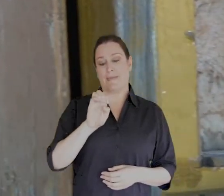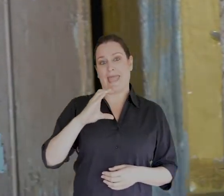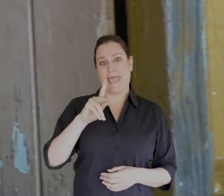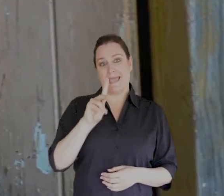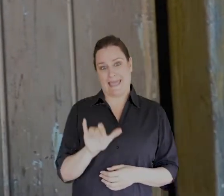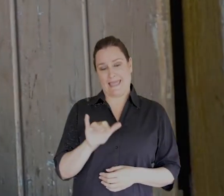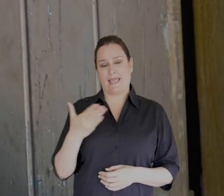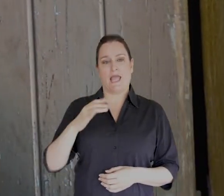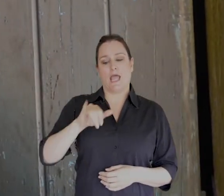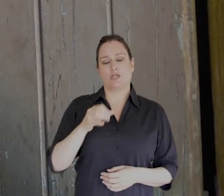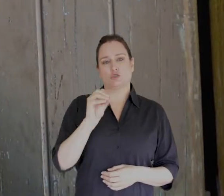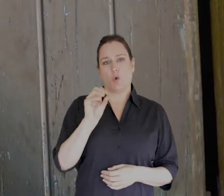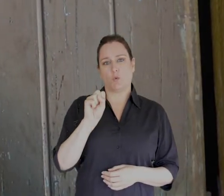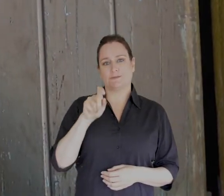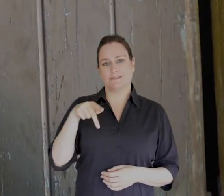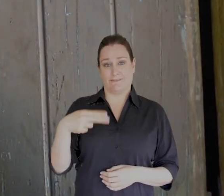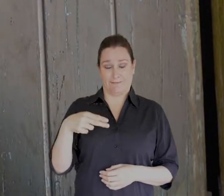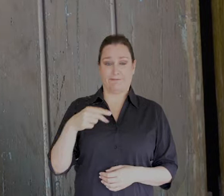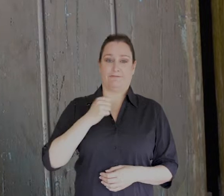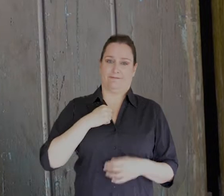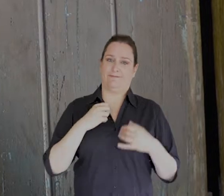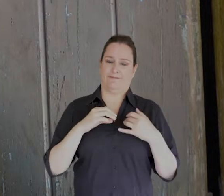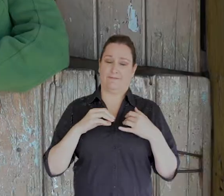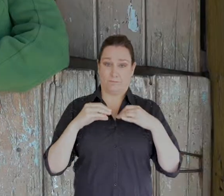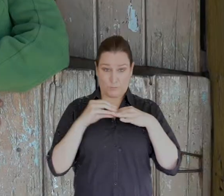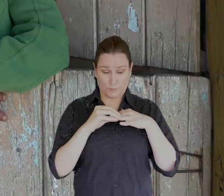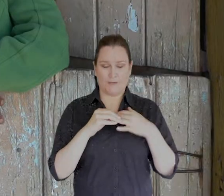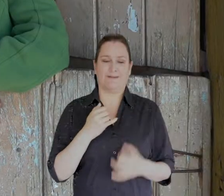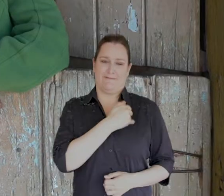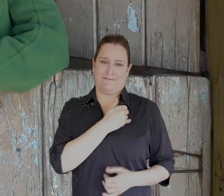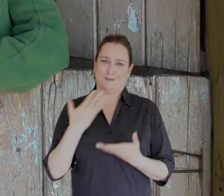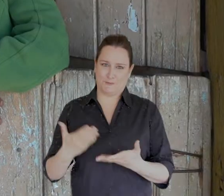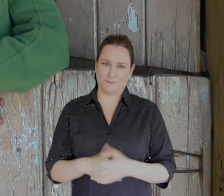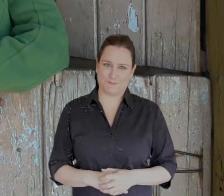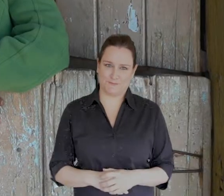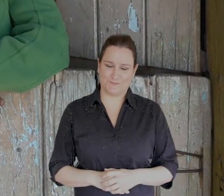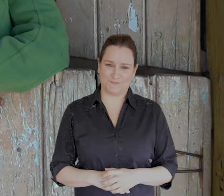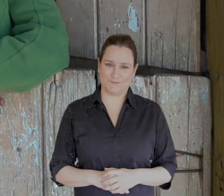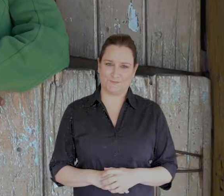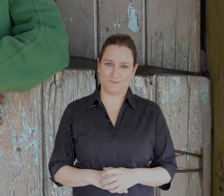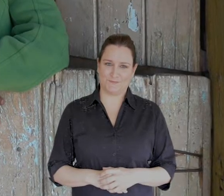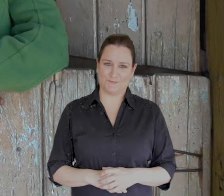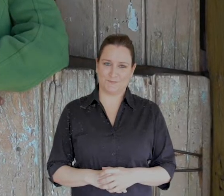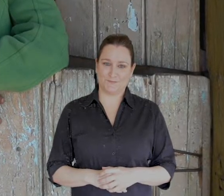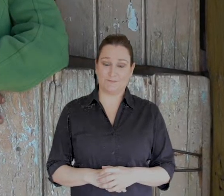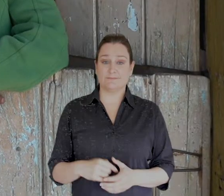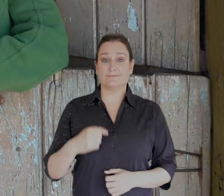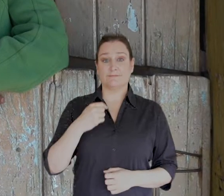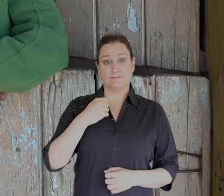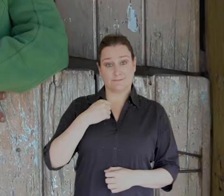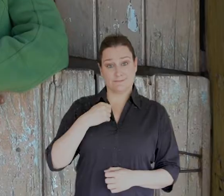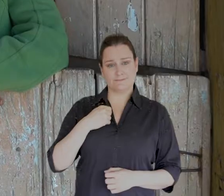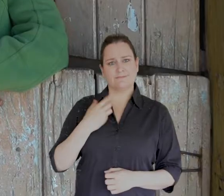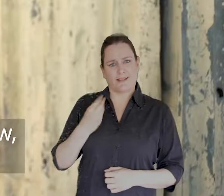naam is Tien Onste Pretty Joseph. Gebote Obies en